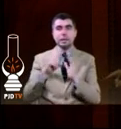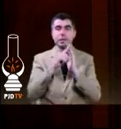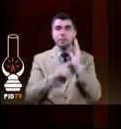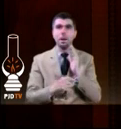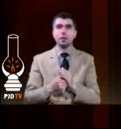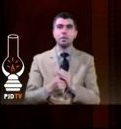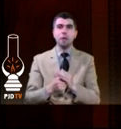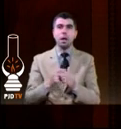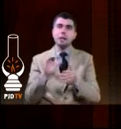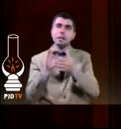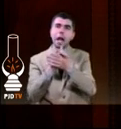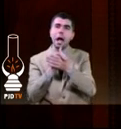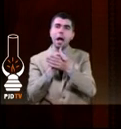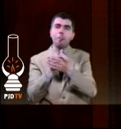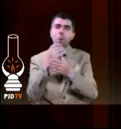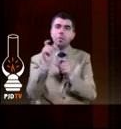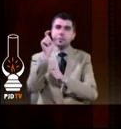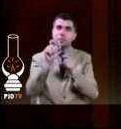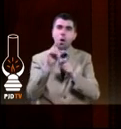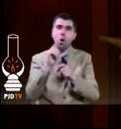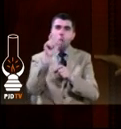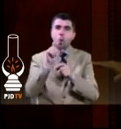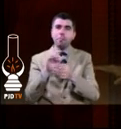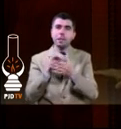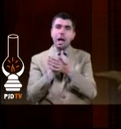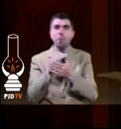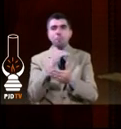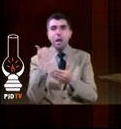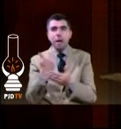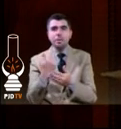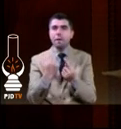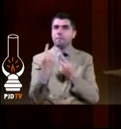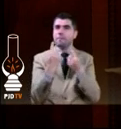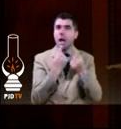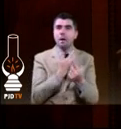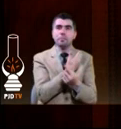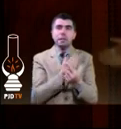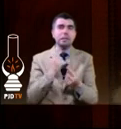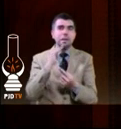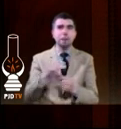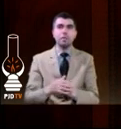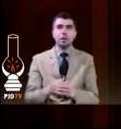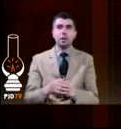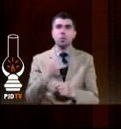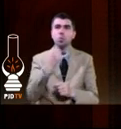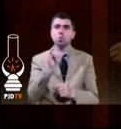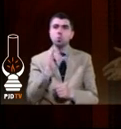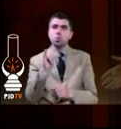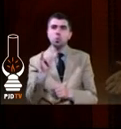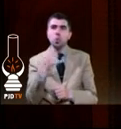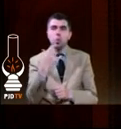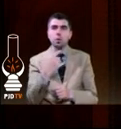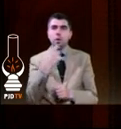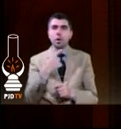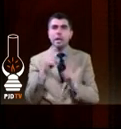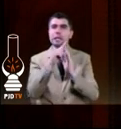السباق قدامي الله يرحمه كتعرفوا كيفاش كنت كنشتغل انا وياه، كنستشر انا وياه في كل شيء. قال لي شنو السبب؟ قلت له